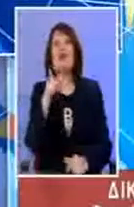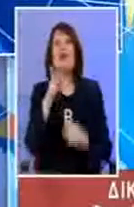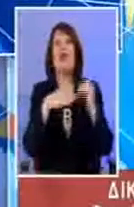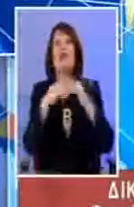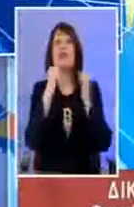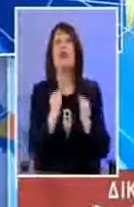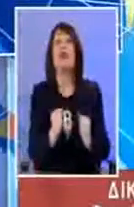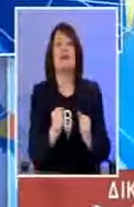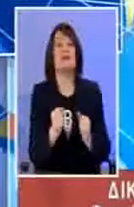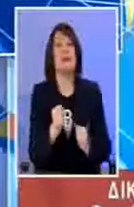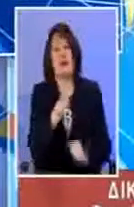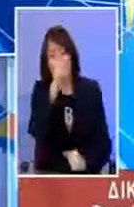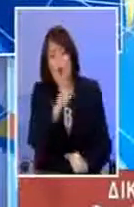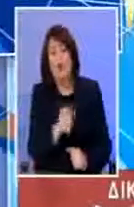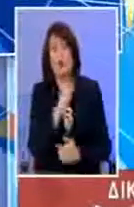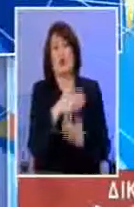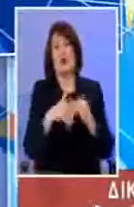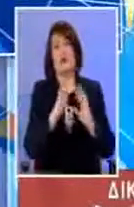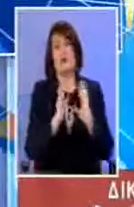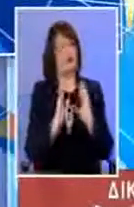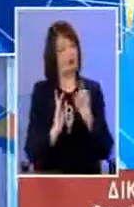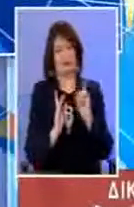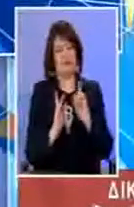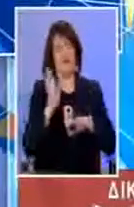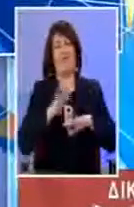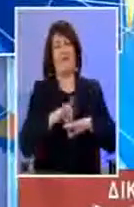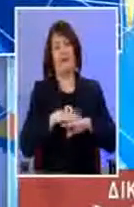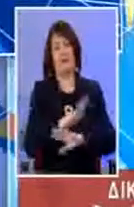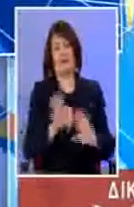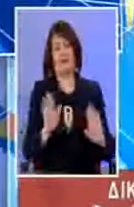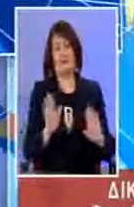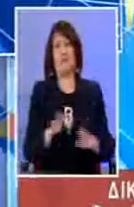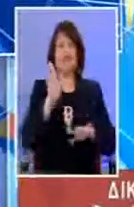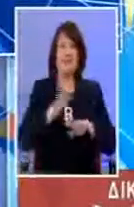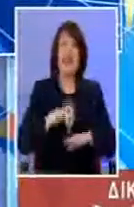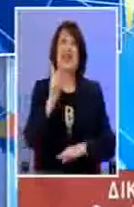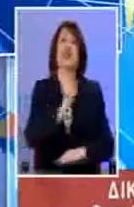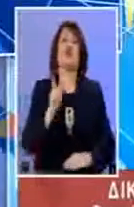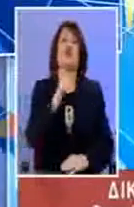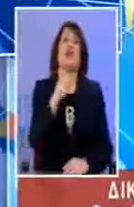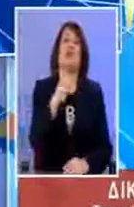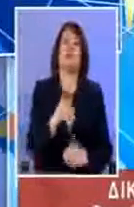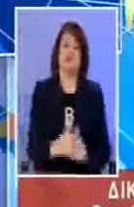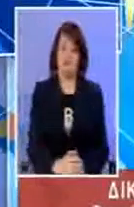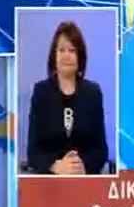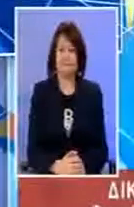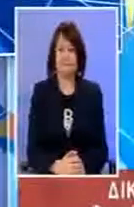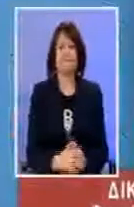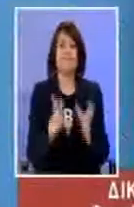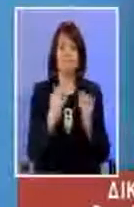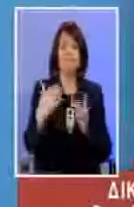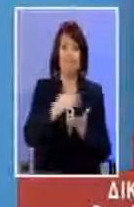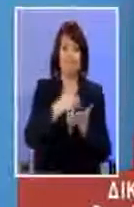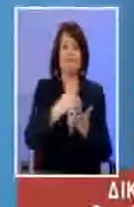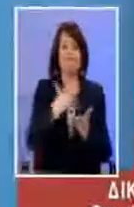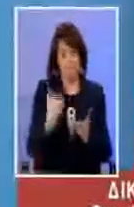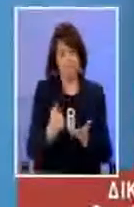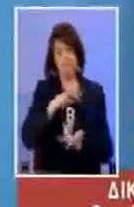και η δημιουργία της κοινωνίας. Έτσι όπως έχει φτιαχτεί. Υπάρχουν πολλές αδικίες στον κόσμο, κύριε